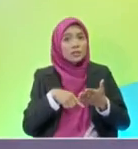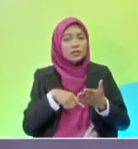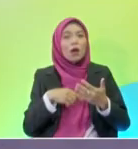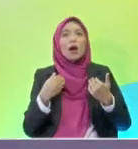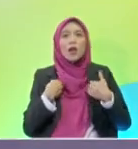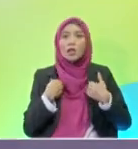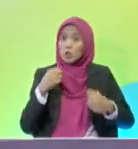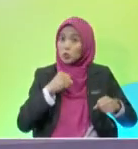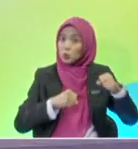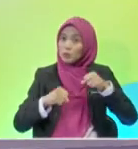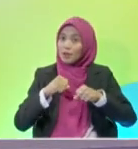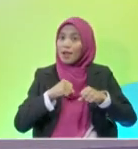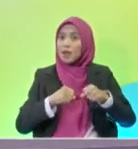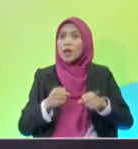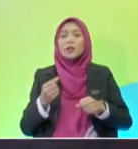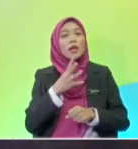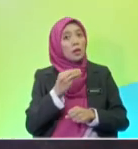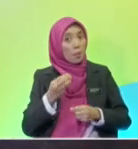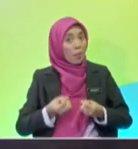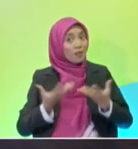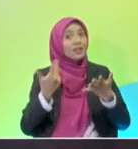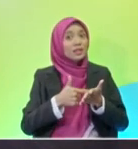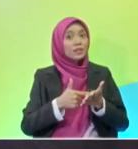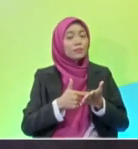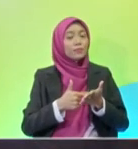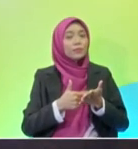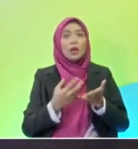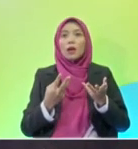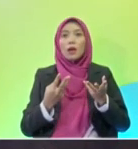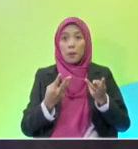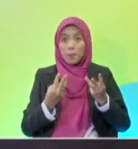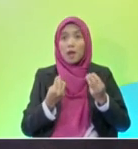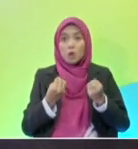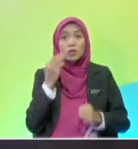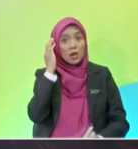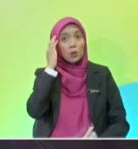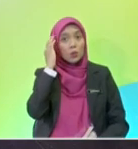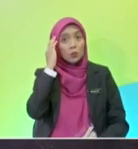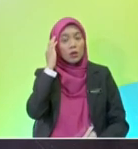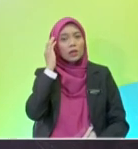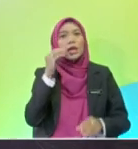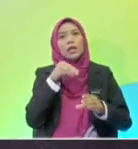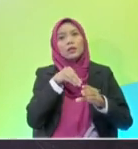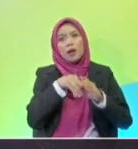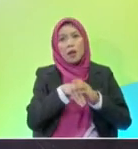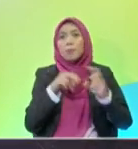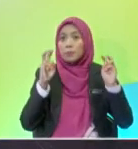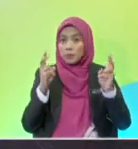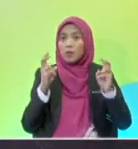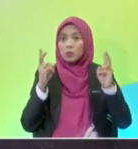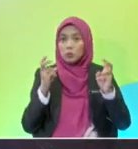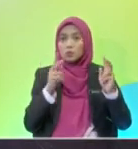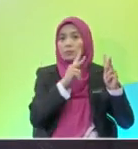sebagainya oke tidak tahu oke sebenarnya dalam Kampung kudarma ini kita akan